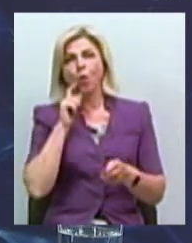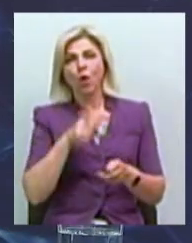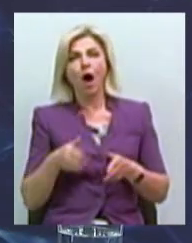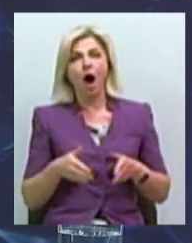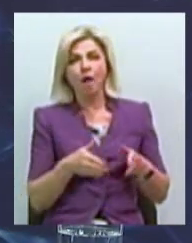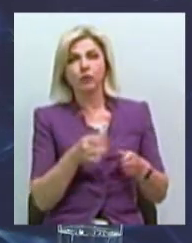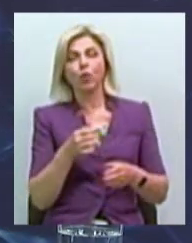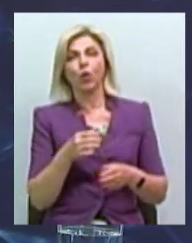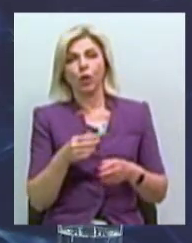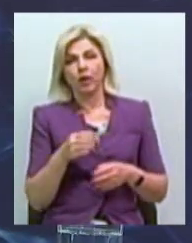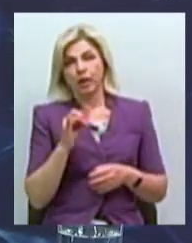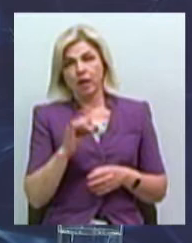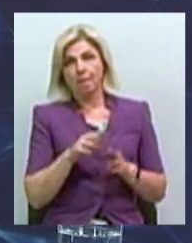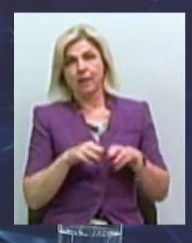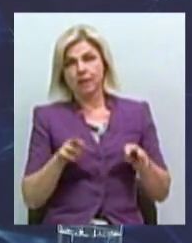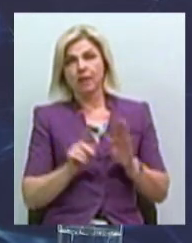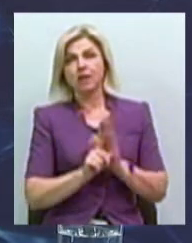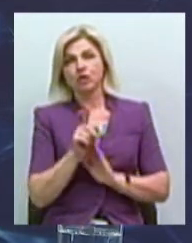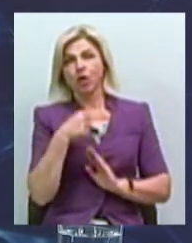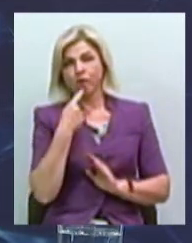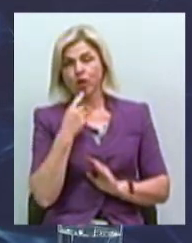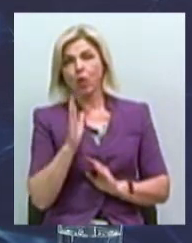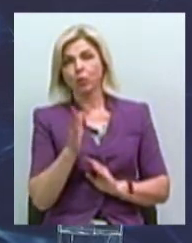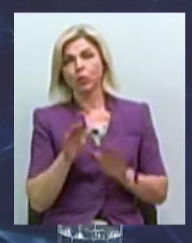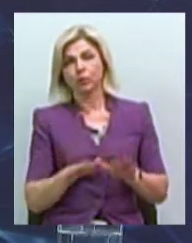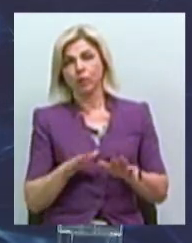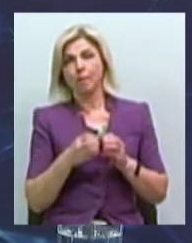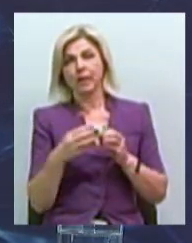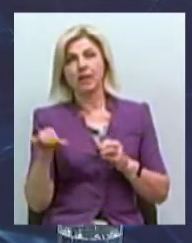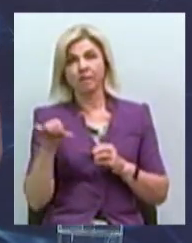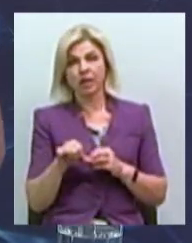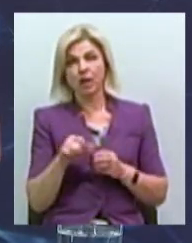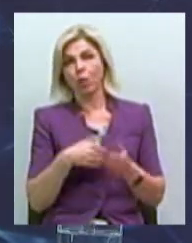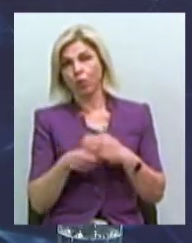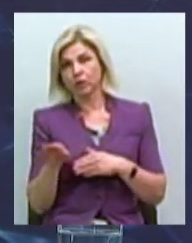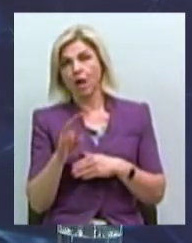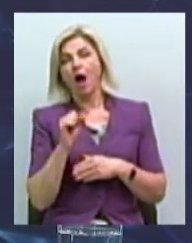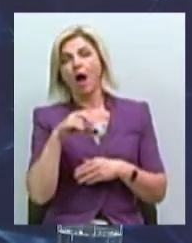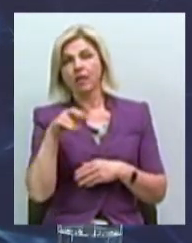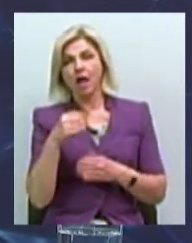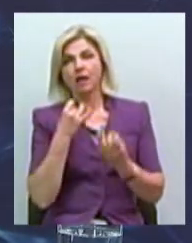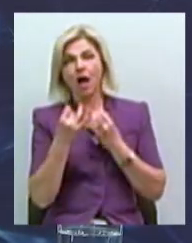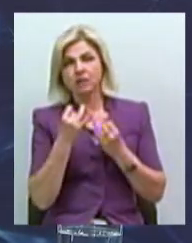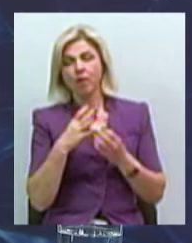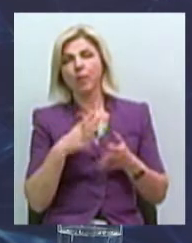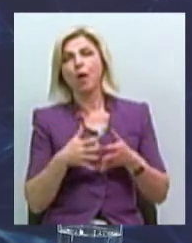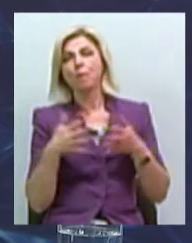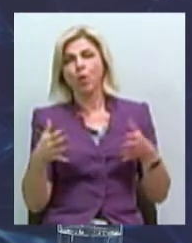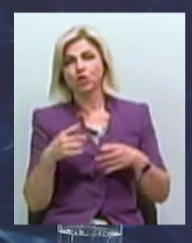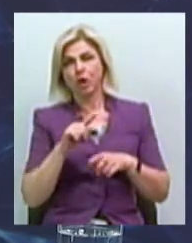далі. І міністр сказав спочатку, що він побуде 15 хвилин і піде. Але розмова затяглася на більше, ніж півтори години.